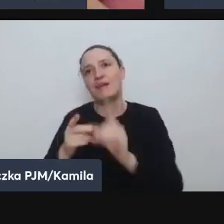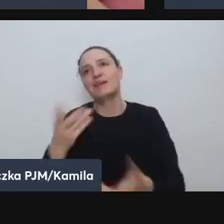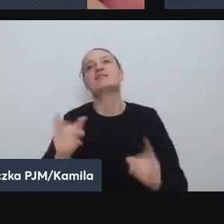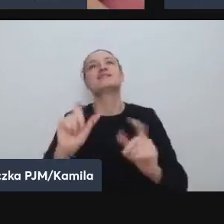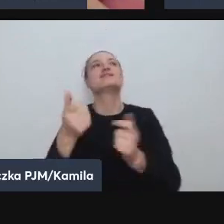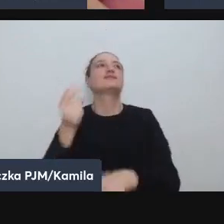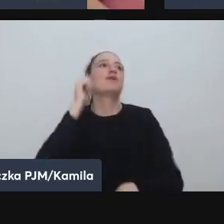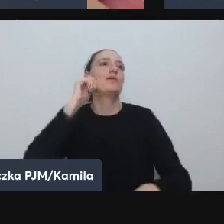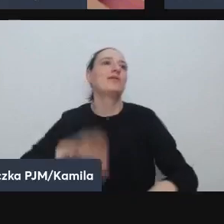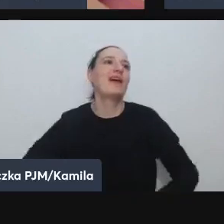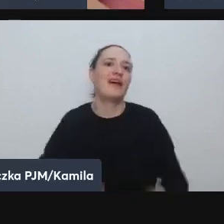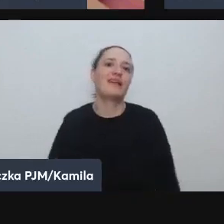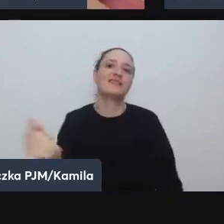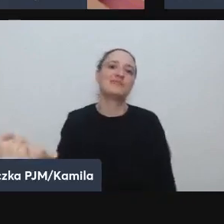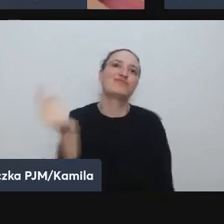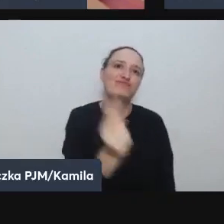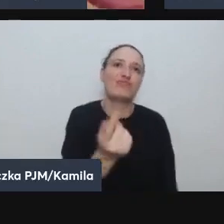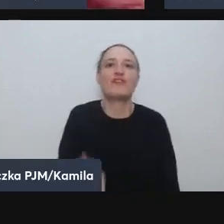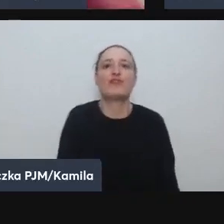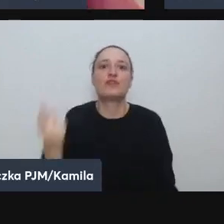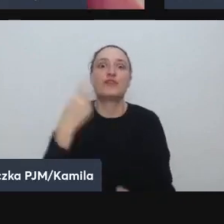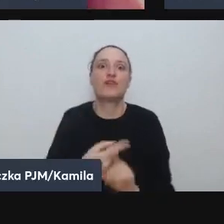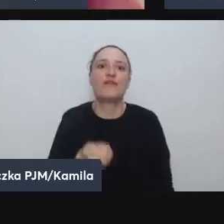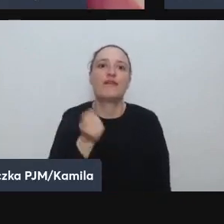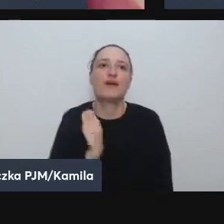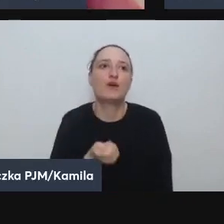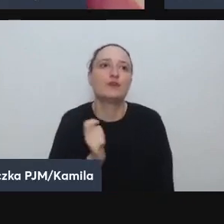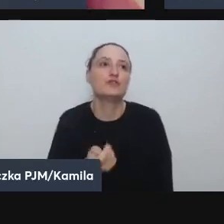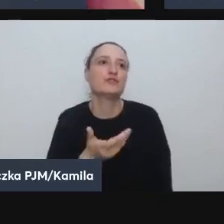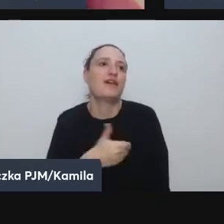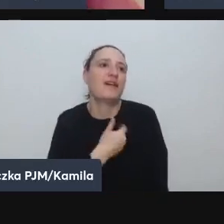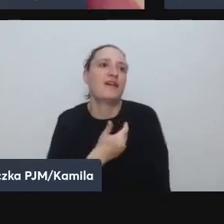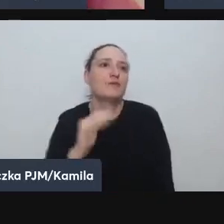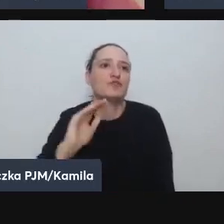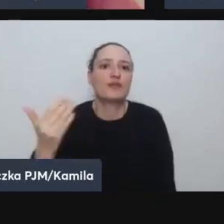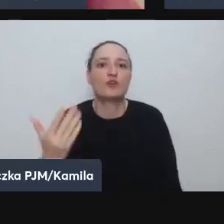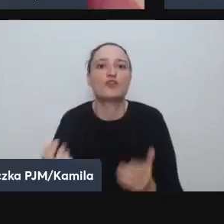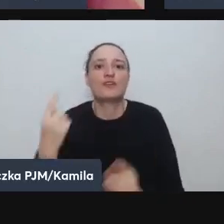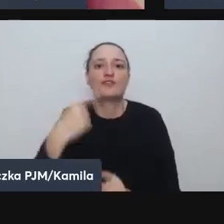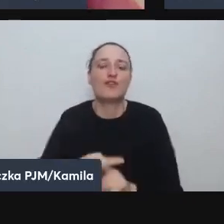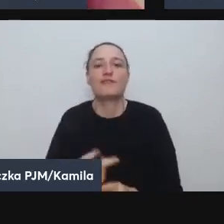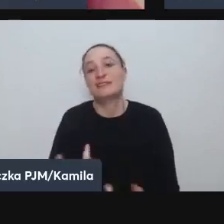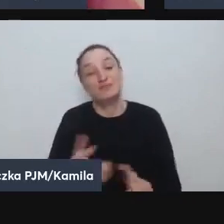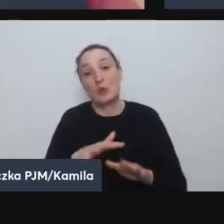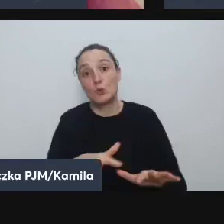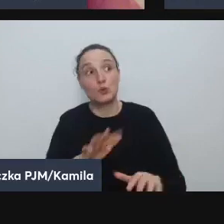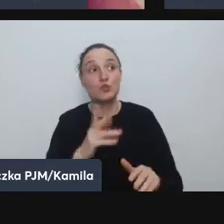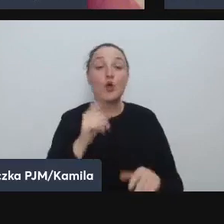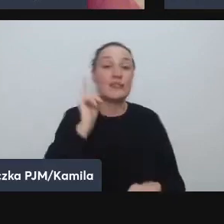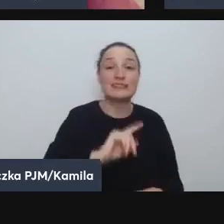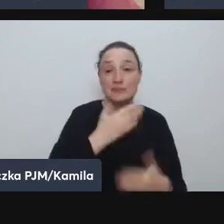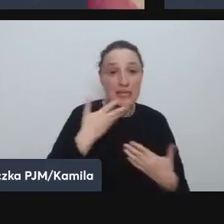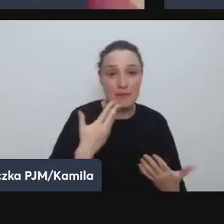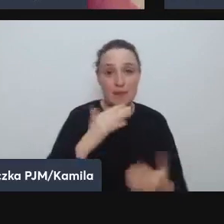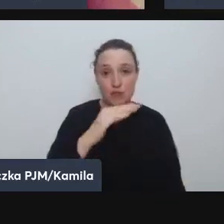pani, godzina w szkole dodatkowa, nie? W liceach zresztą wielu nie ma w ogóle tego przedmiotu też z tego powodu. Ja bardzo żałuję, bo to jest taki czas, gdzie no